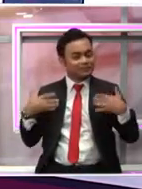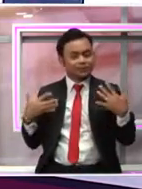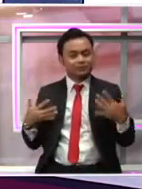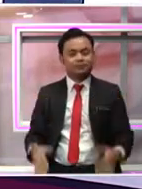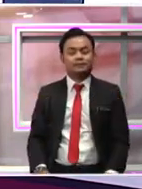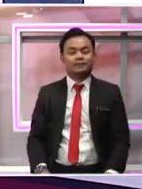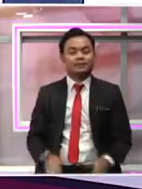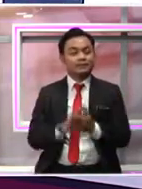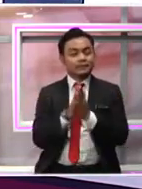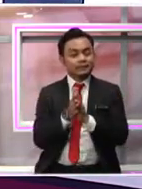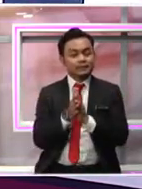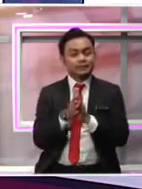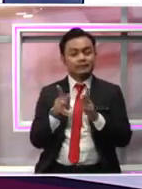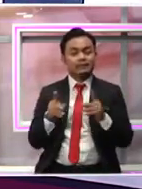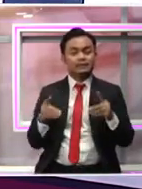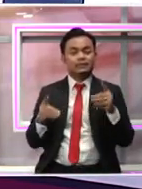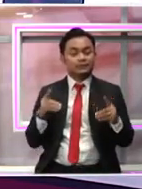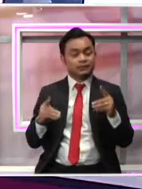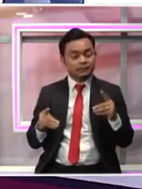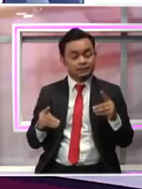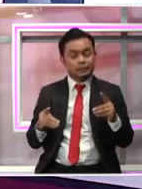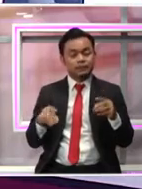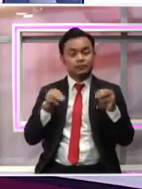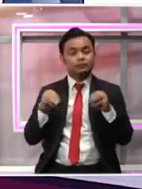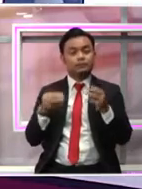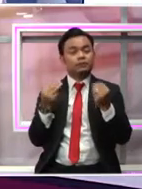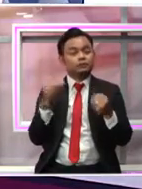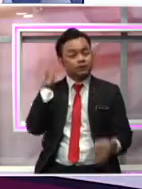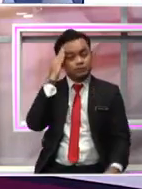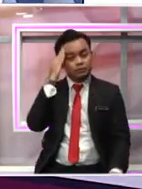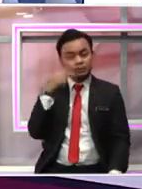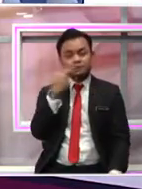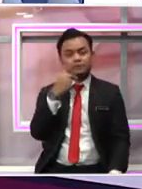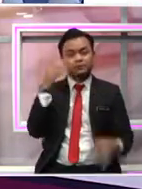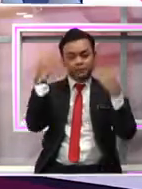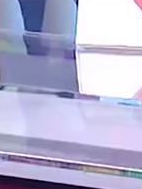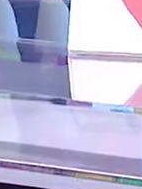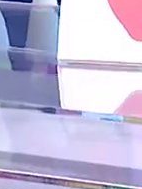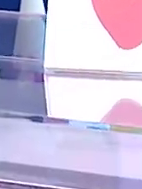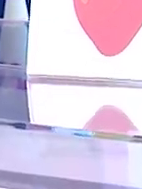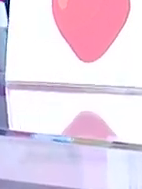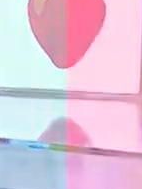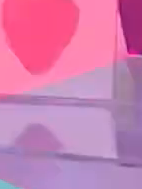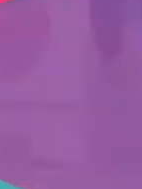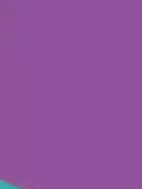murid-murid ingin mengetahui Siapakah guru ya akan bersama-sama dengan kita Jom kita lihat